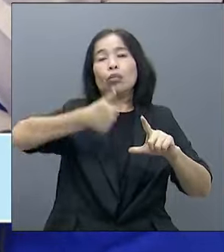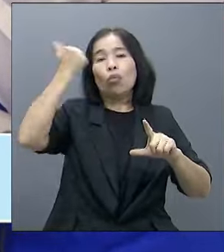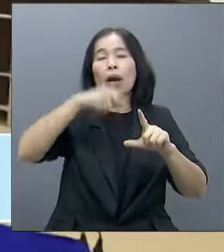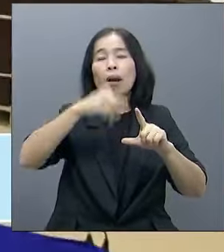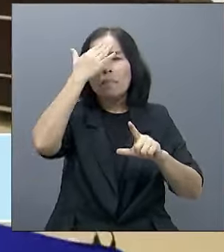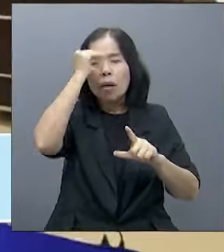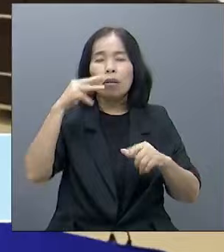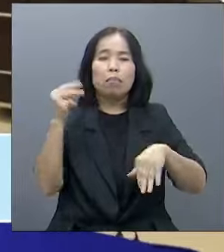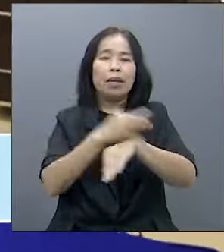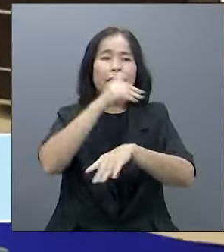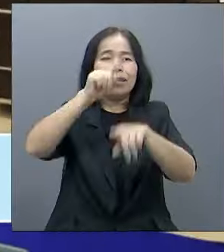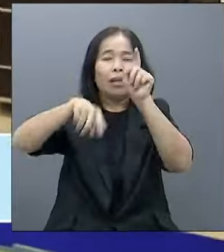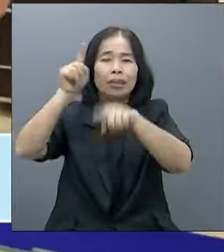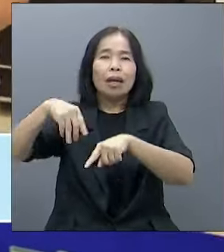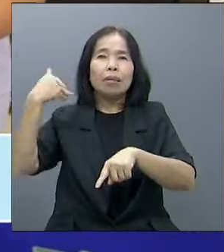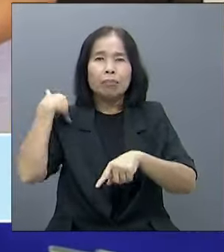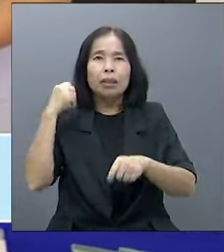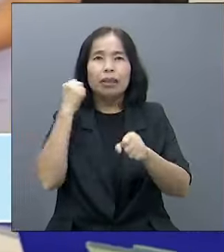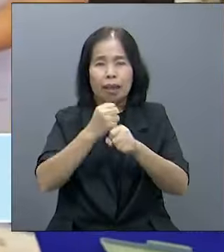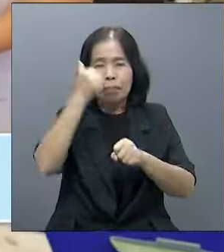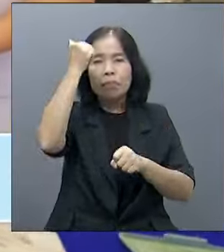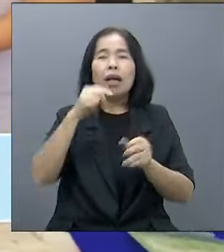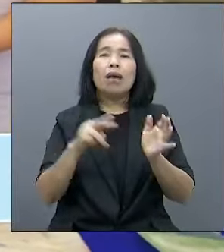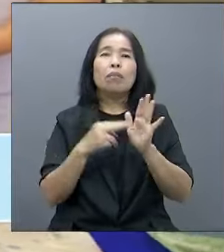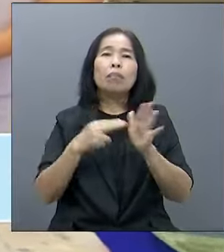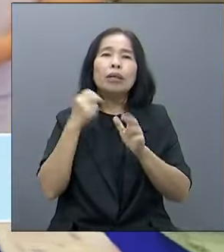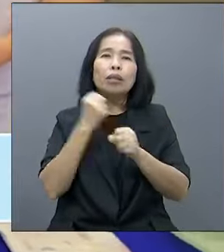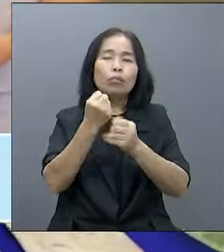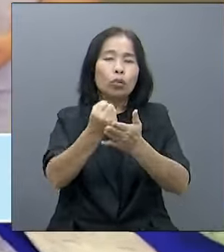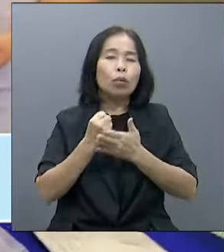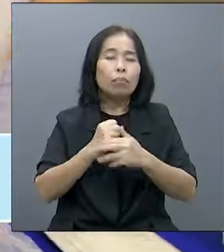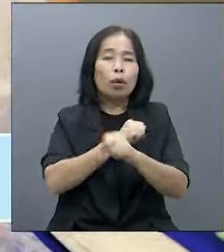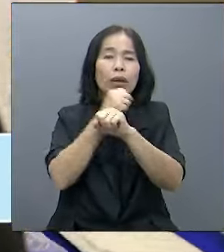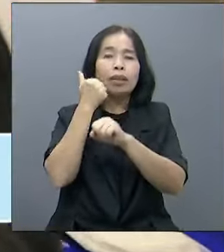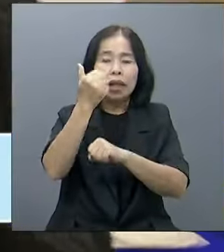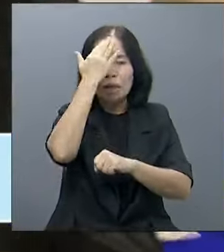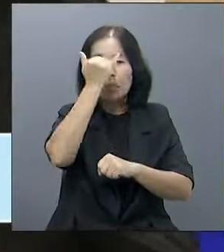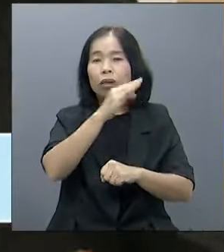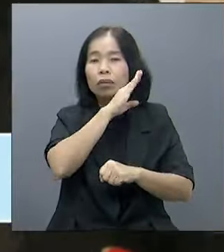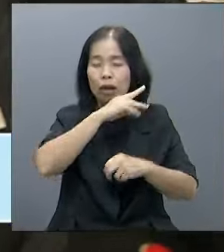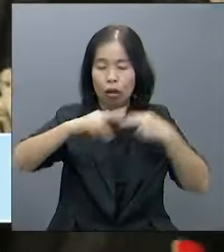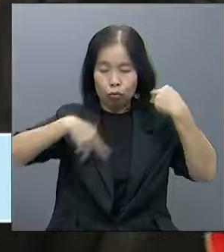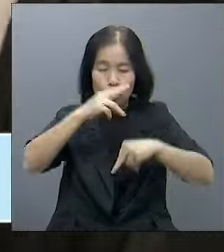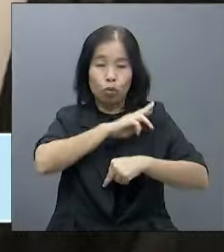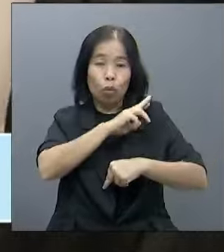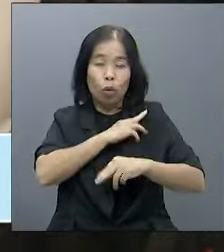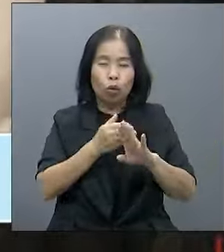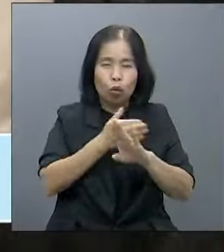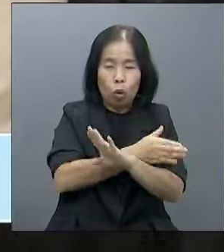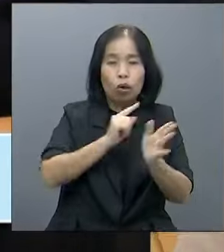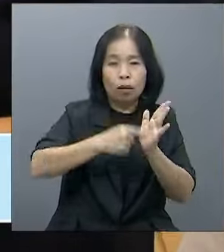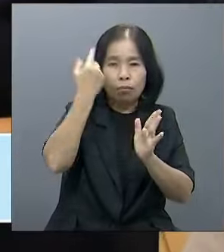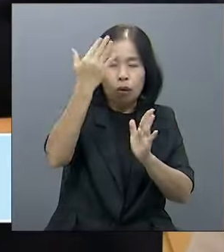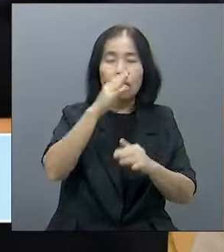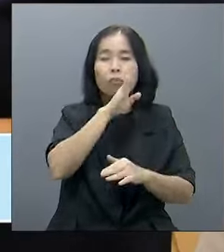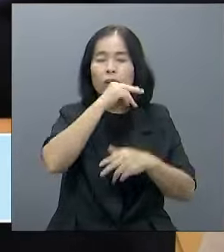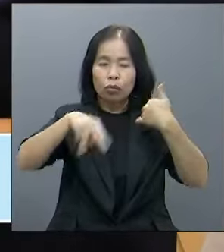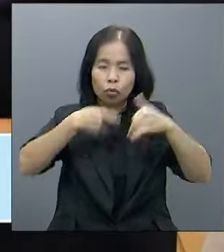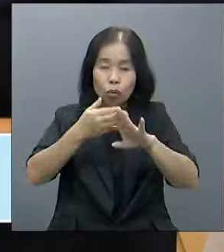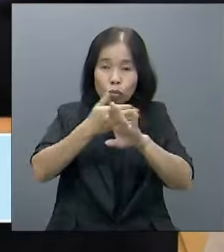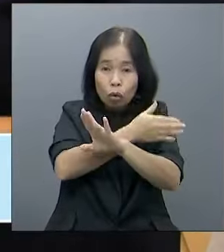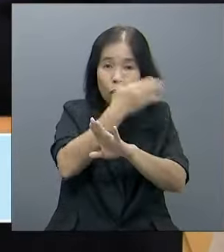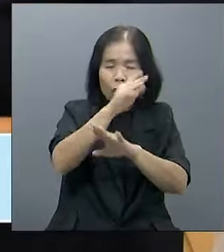งบางชนิดจริงๆสามารถที่จะลดการสูญเสียจากโรคนี้ได้นะคะหากว่าตรวจพบในระยะแรกซึ่งการตรวจพบระยะแรกเนี่ยสิ่